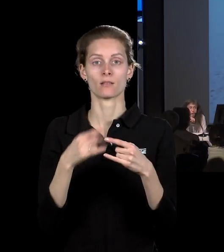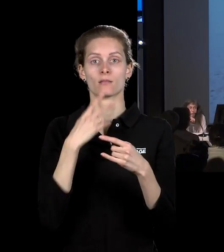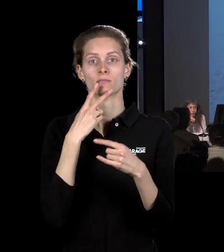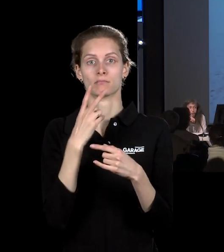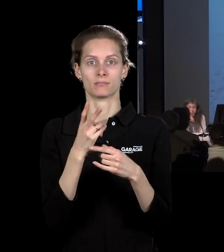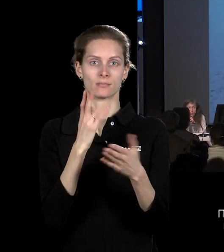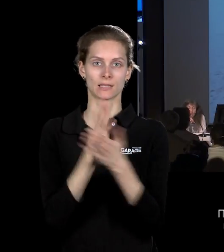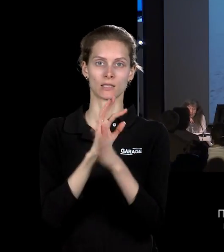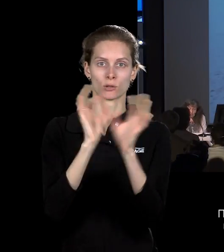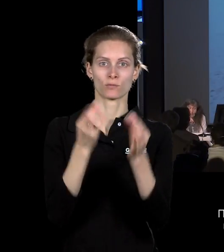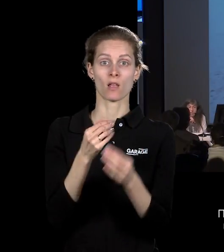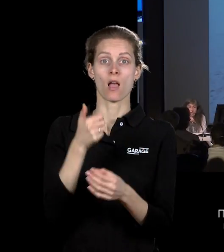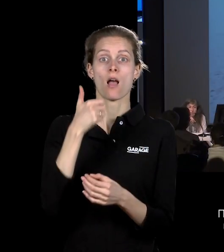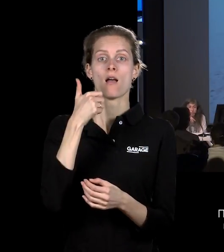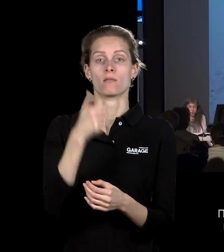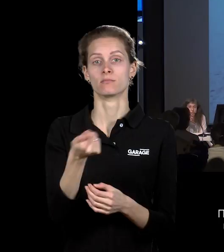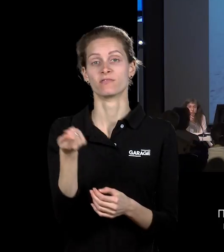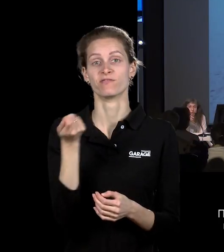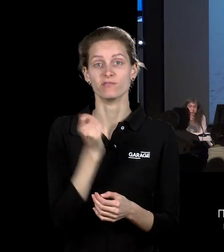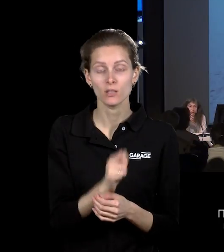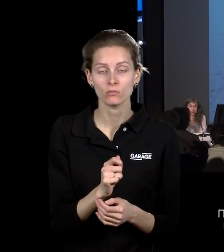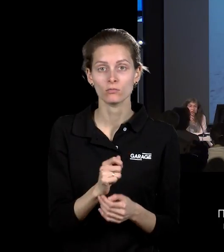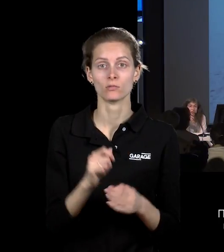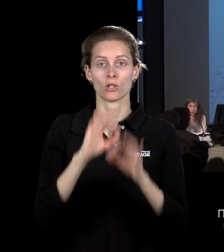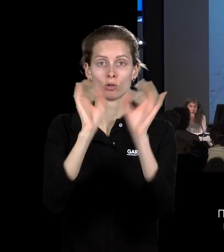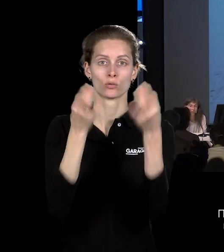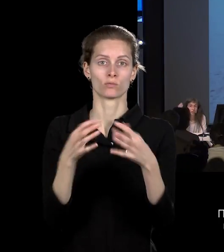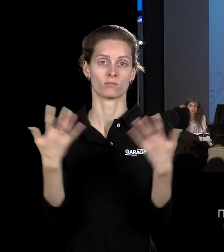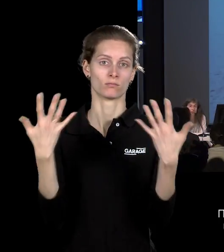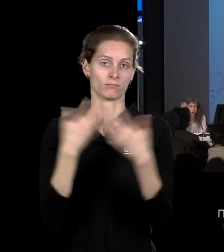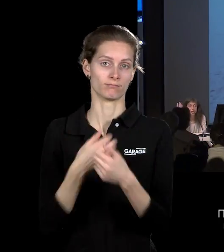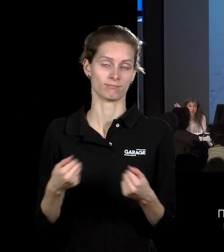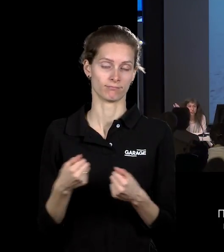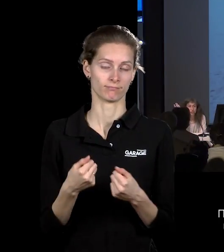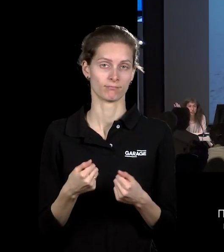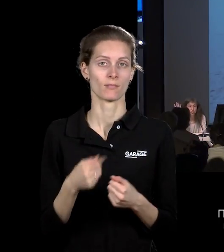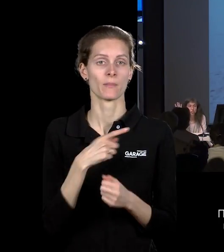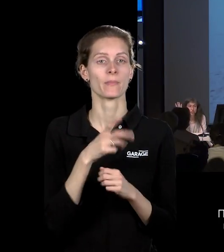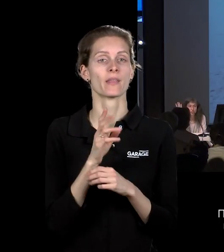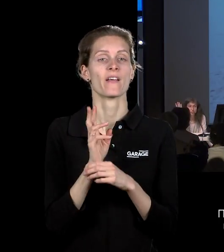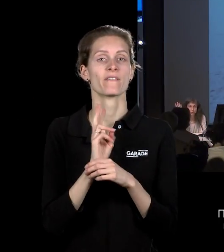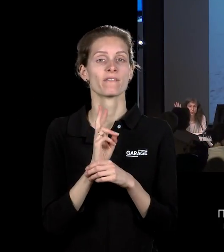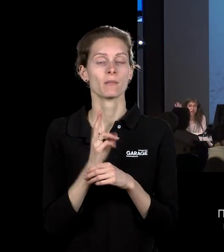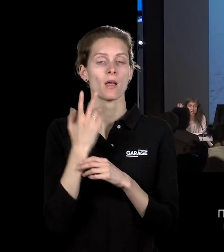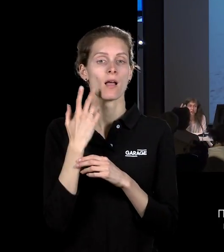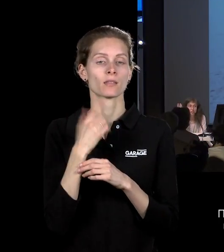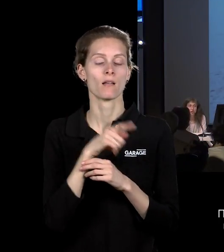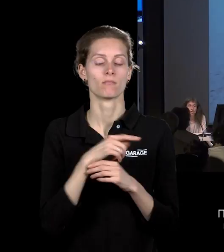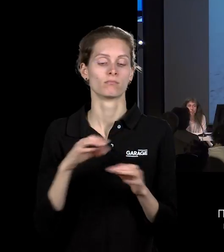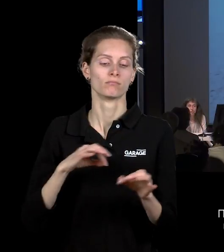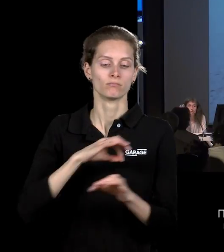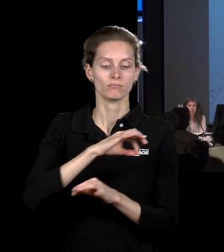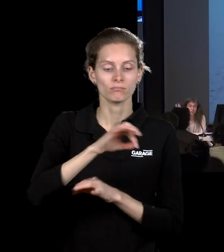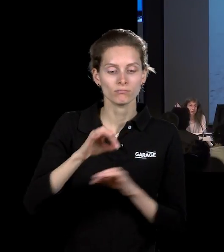его выключаете. Поэтому фильм, во время которого Уолтер де Марии, собственно, вычерчивал эти фигуры в пустыне